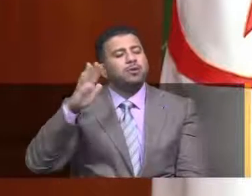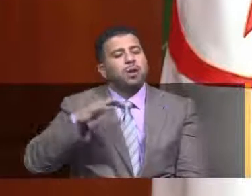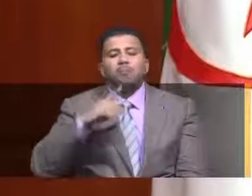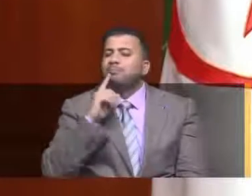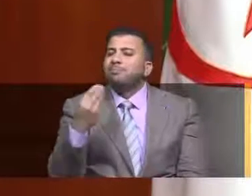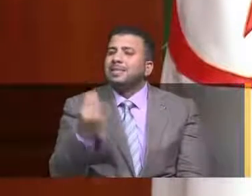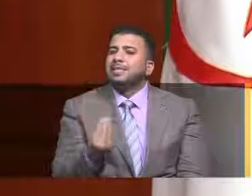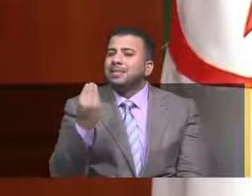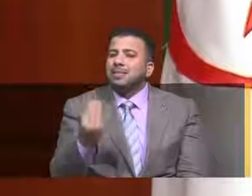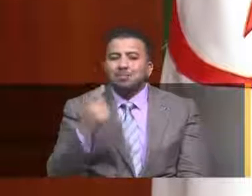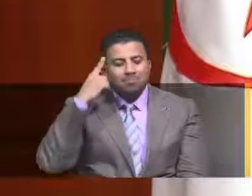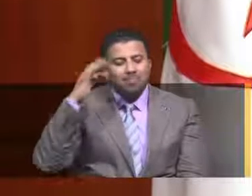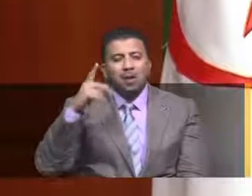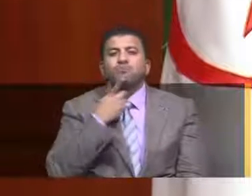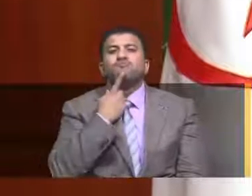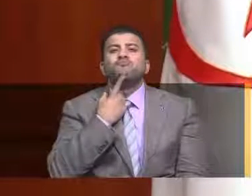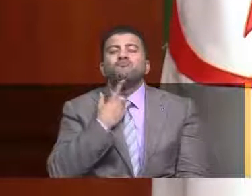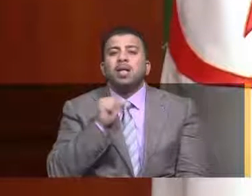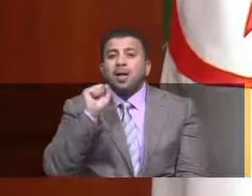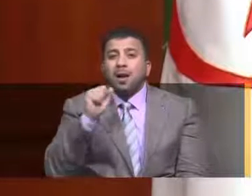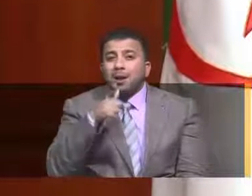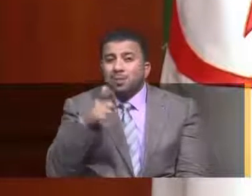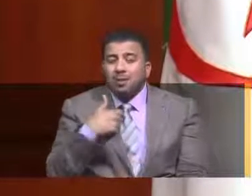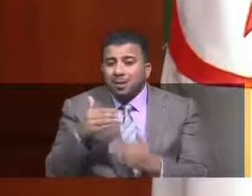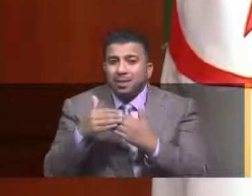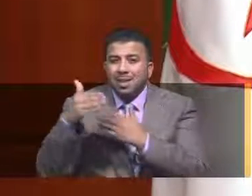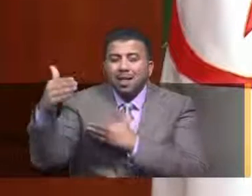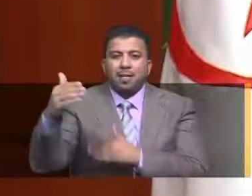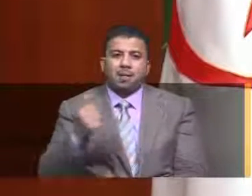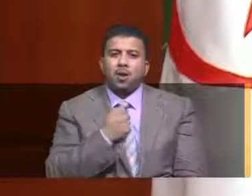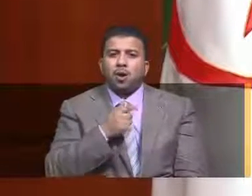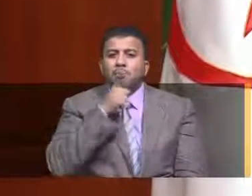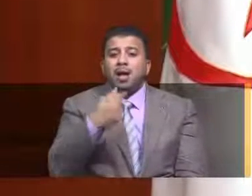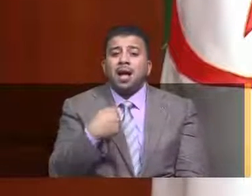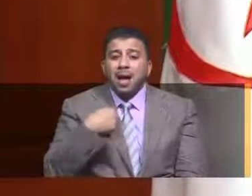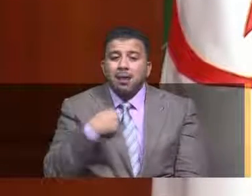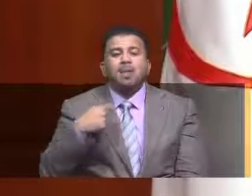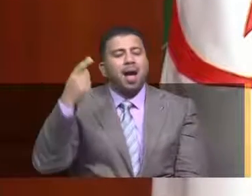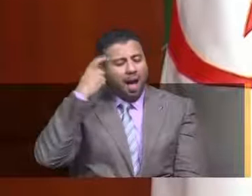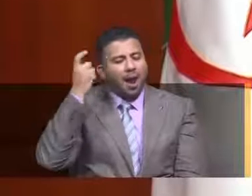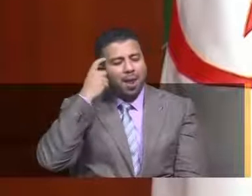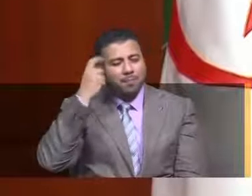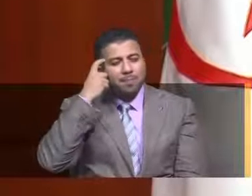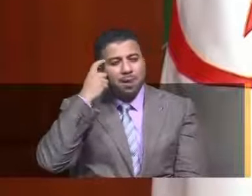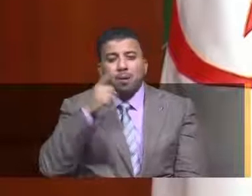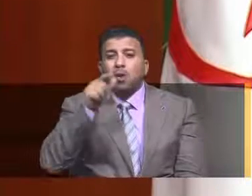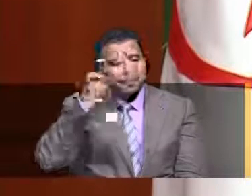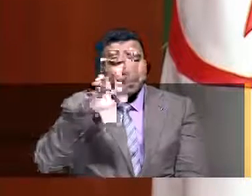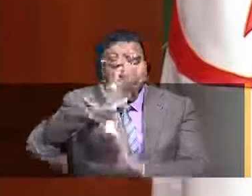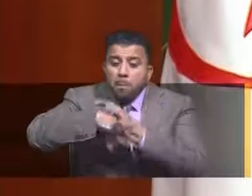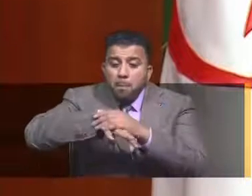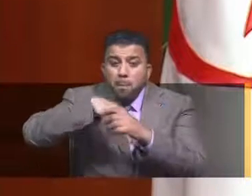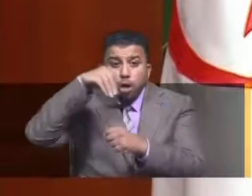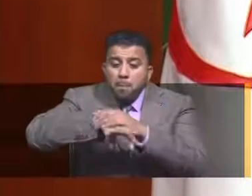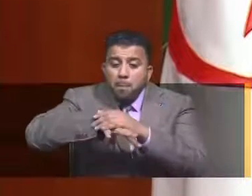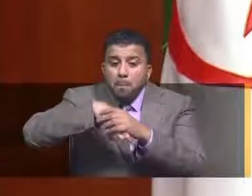يزال يقض مضجعي ويبعد الكرى عن أجفاني، وإني لأعلم أنه مشروع